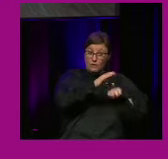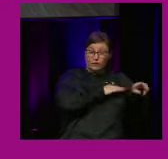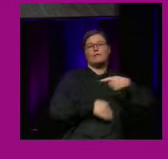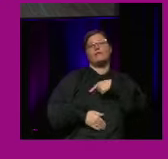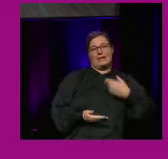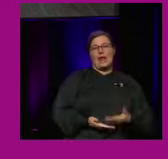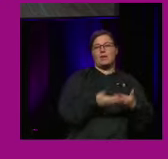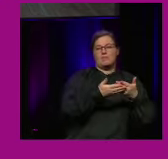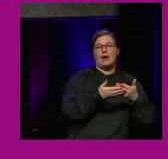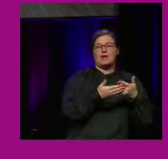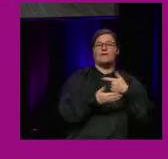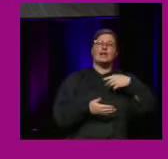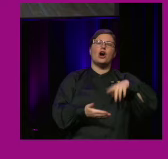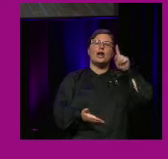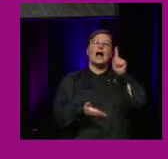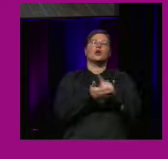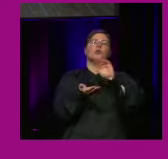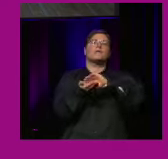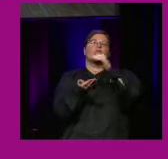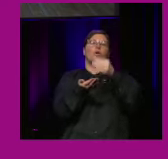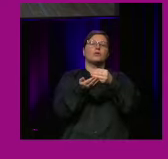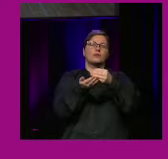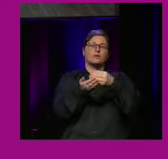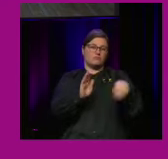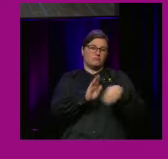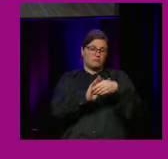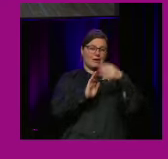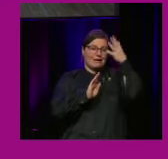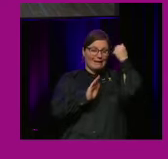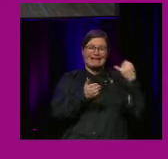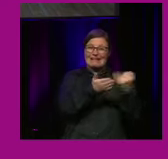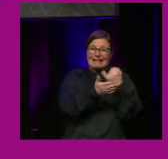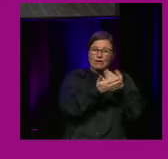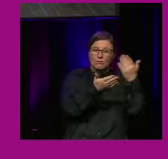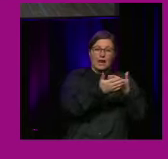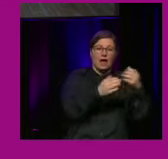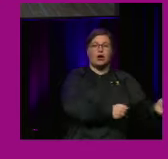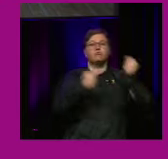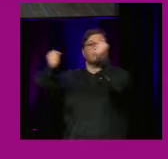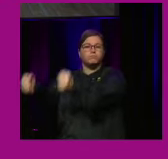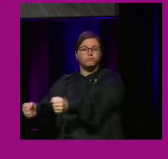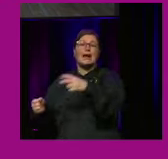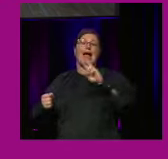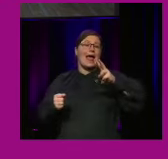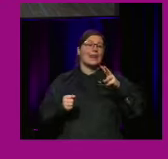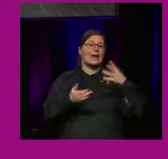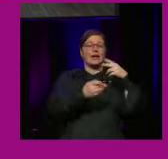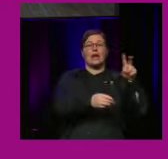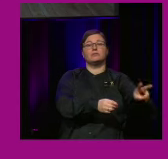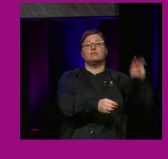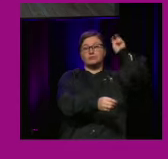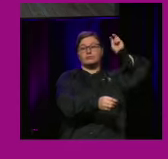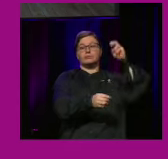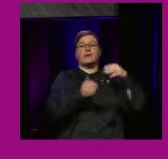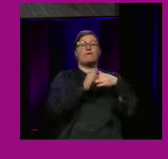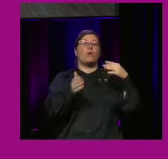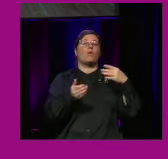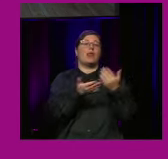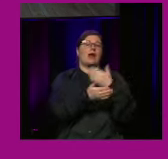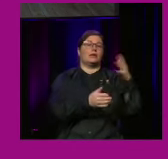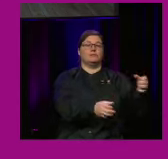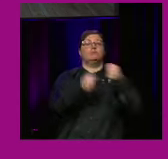har en emergency fund som kan evakuera personer inom ett land eller till och med ta personer ut ur ett land för att rädda